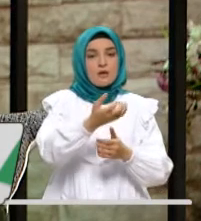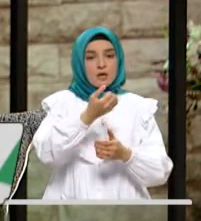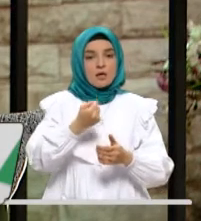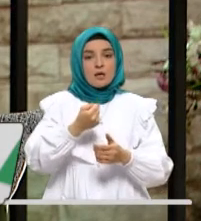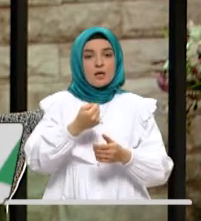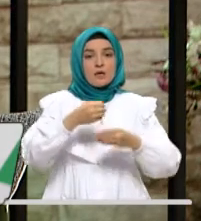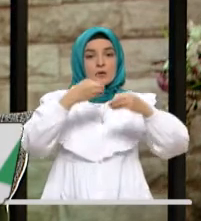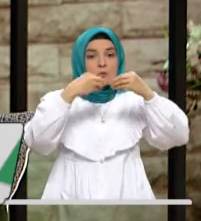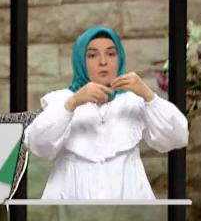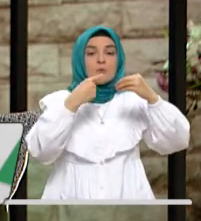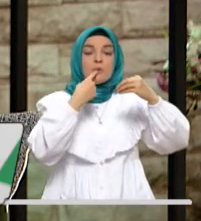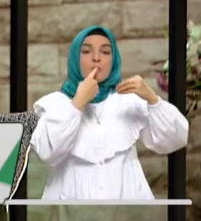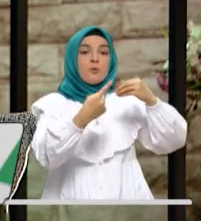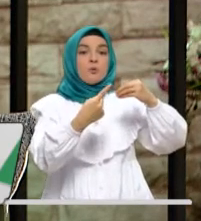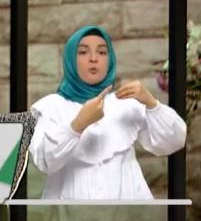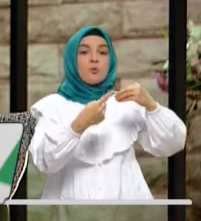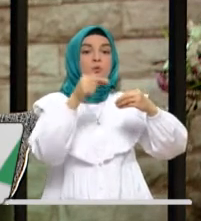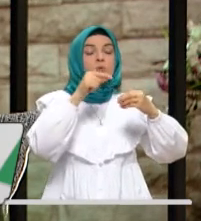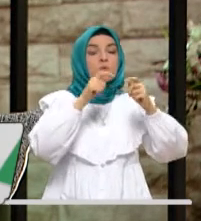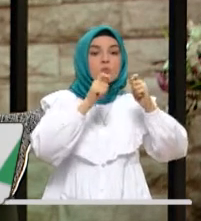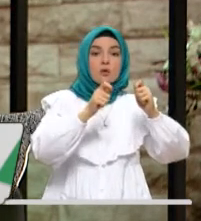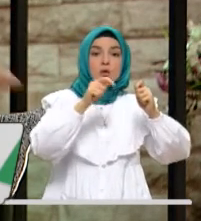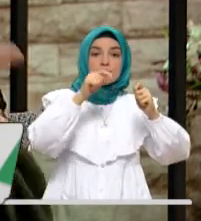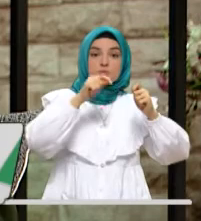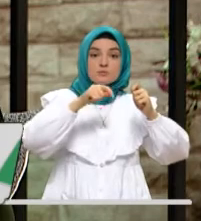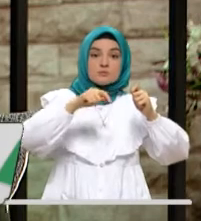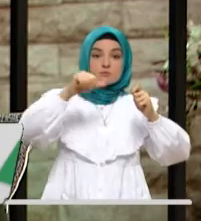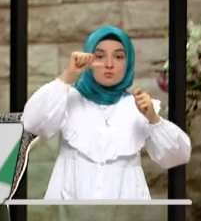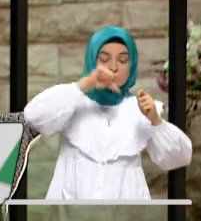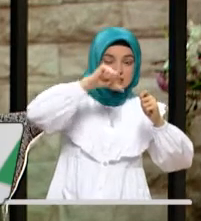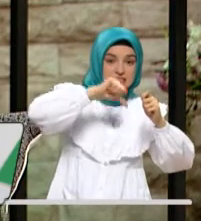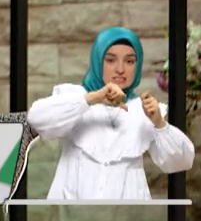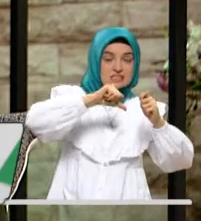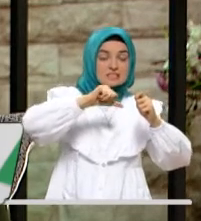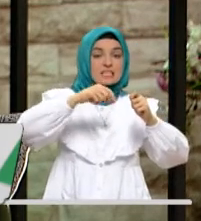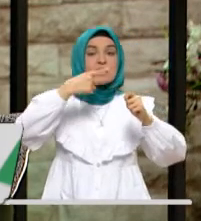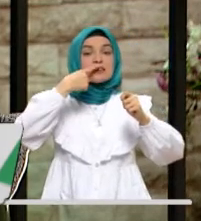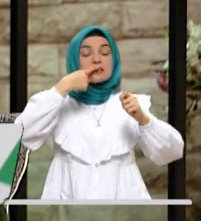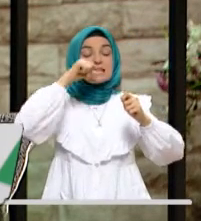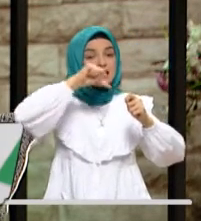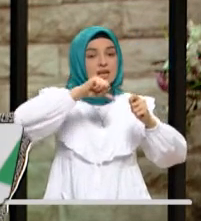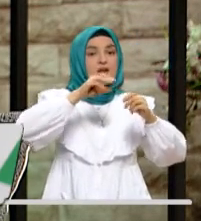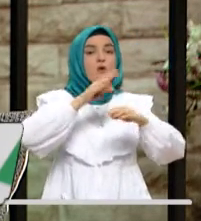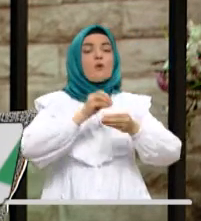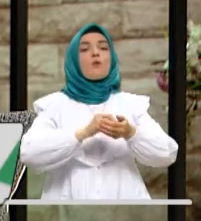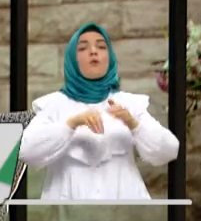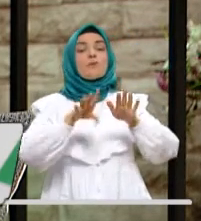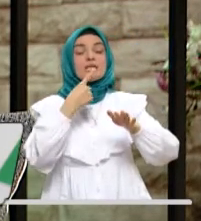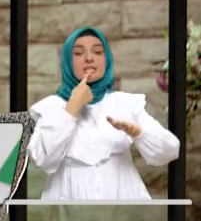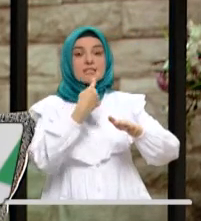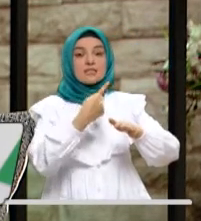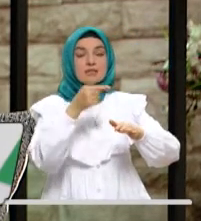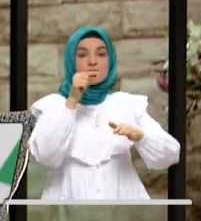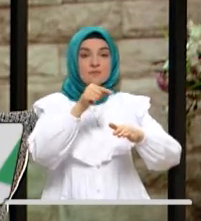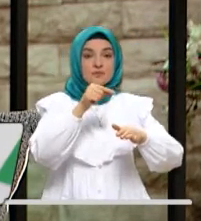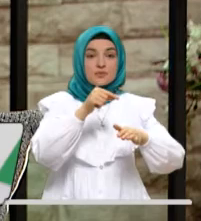satıcı bana şey dedi işte kesinlikle buraya sirke falan koymayın, parlatıcı kullanın. Parlatıcıların formüllerinde de